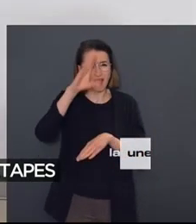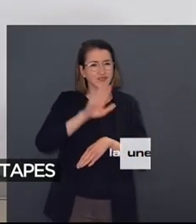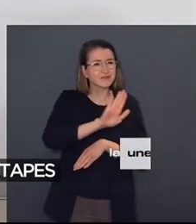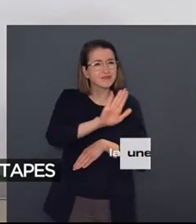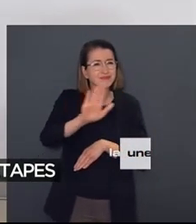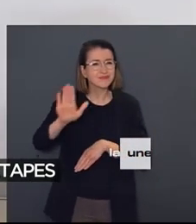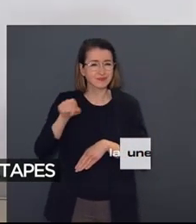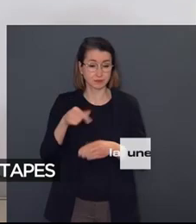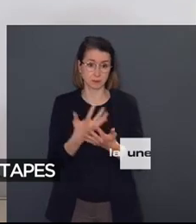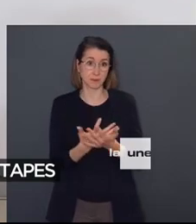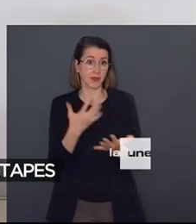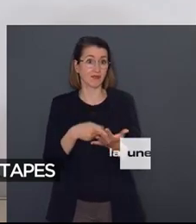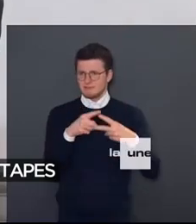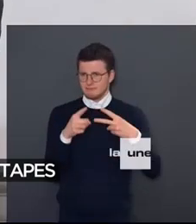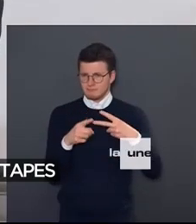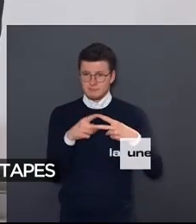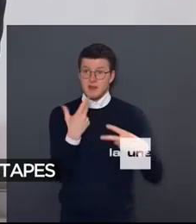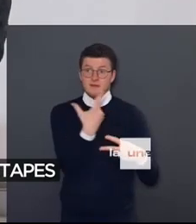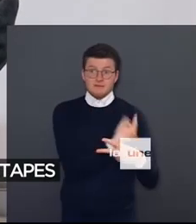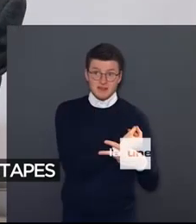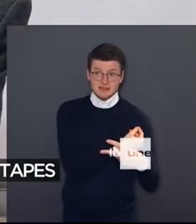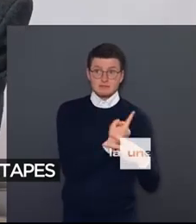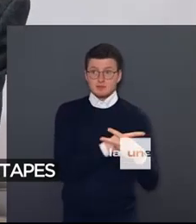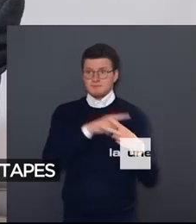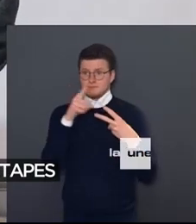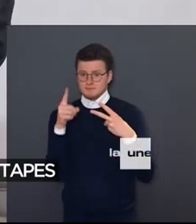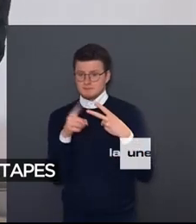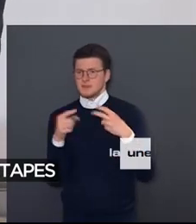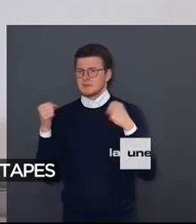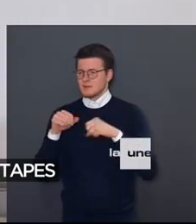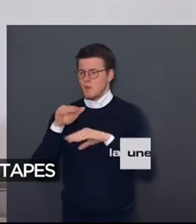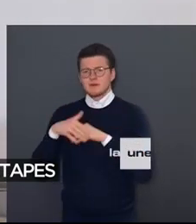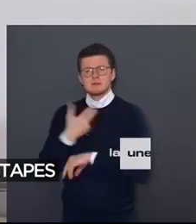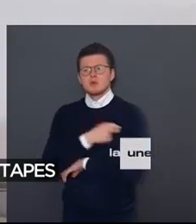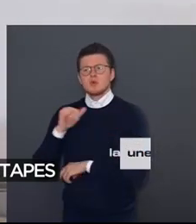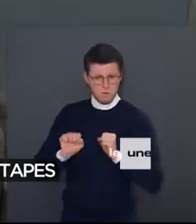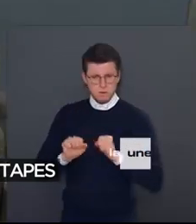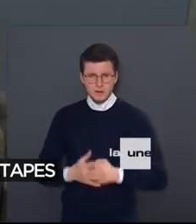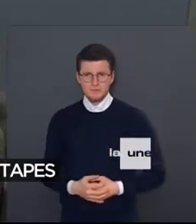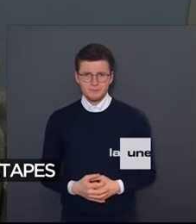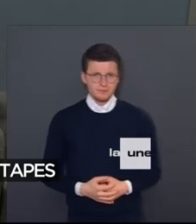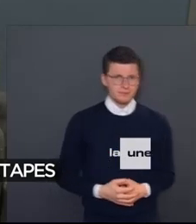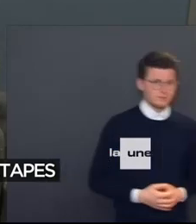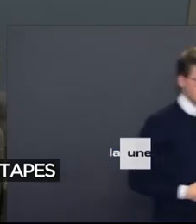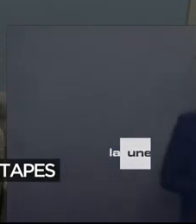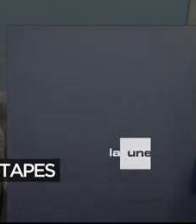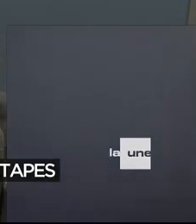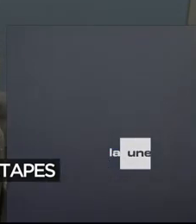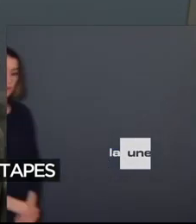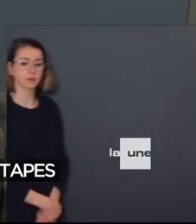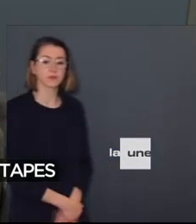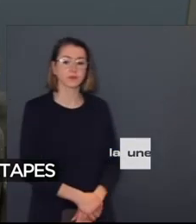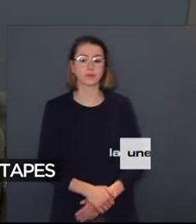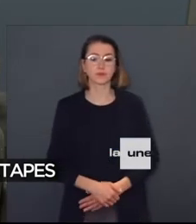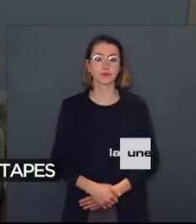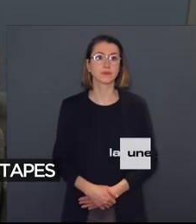qui fut jugé trop tôt pour le Premier ministre et le ministre de la Santé. C'est finalement le compromis qui l'a emporté avec la réouverture des